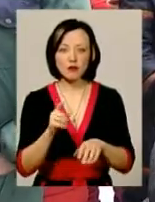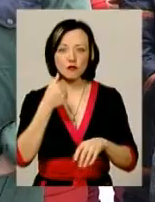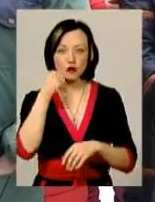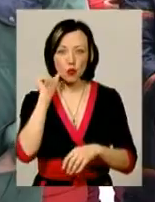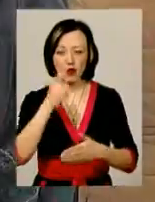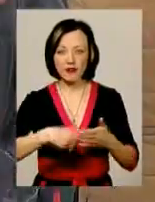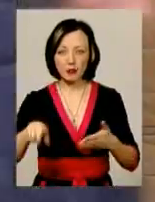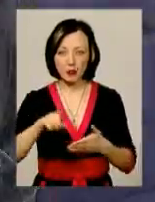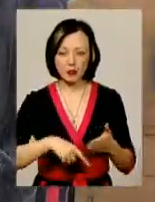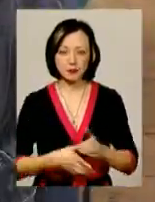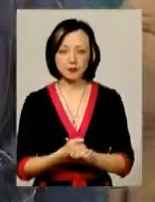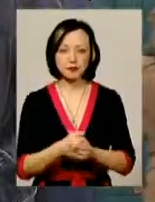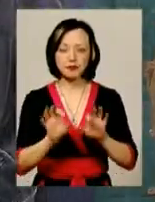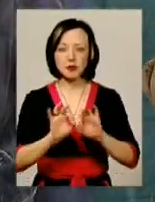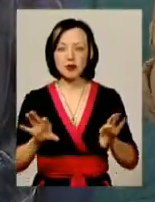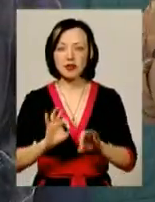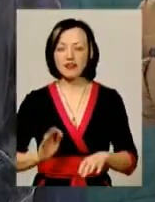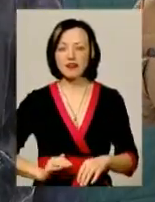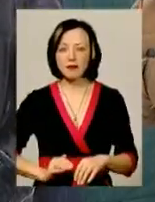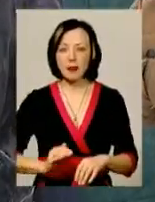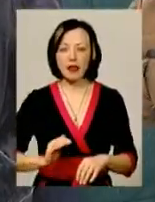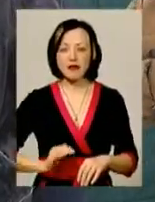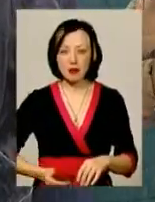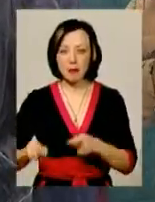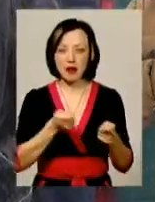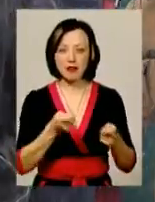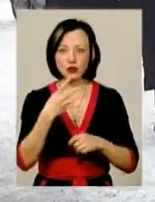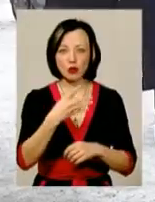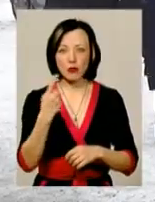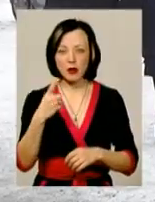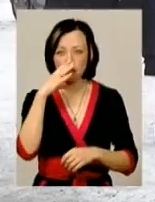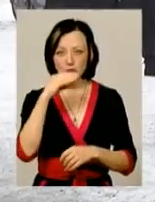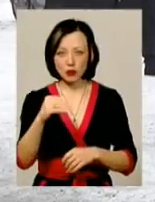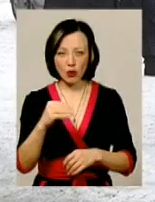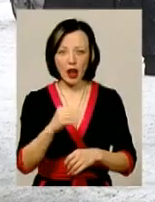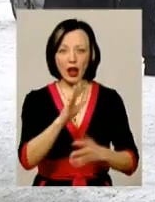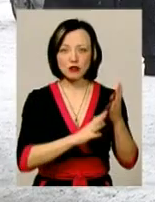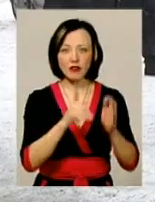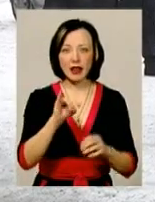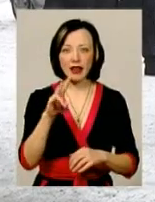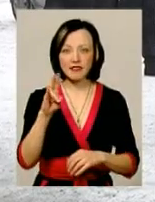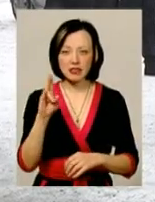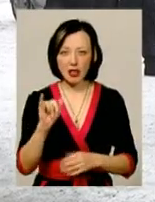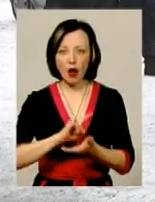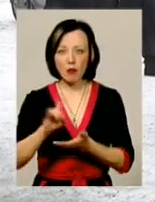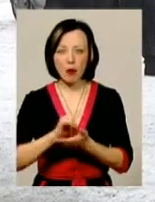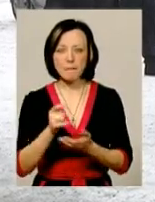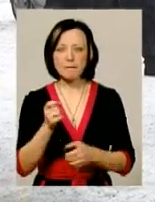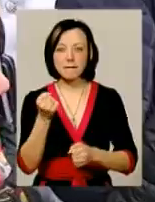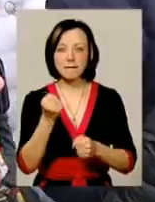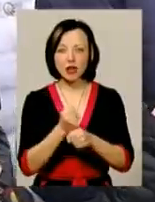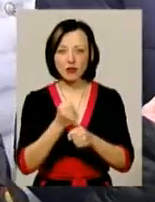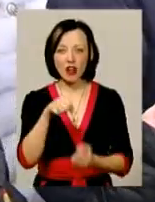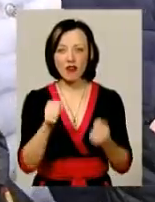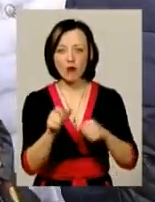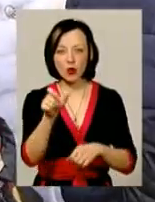вчора відмінили. Як пояснив перевізник 41-го маршруту лісові Гринівці аеропорт Василь Ковальчук, працювати його водіям заважають.